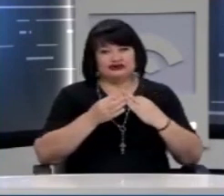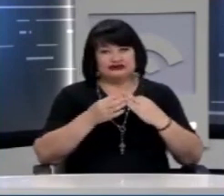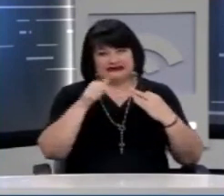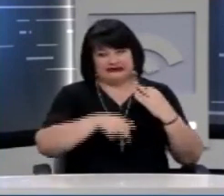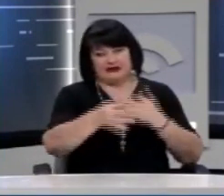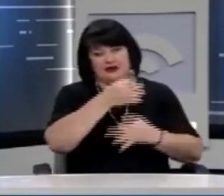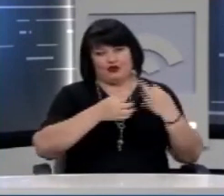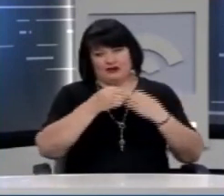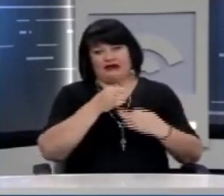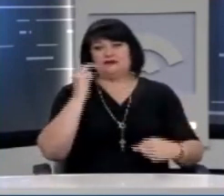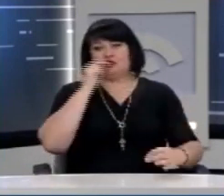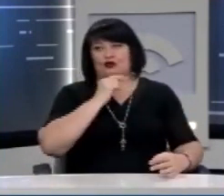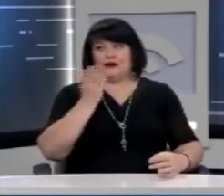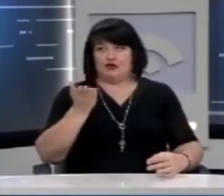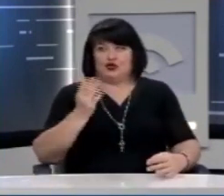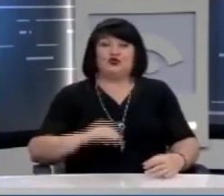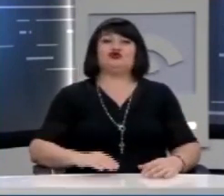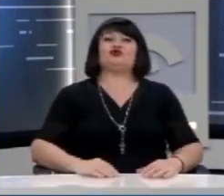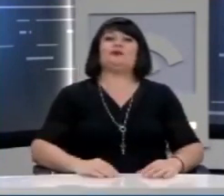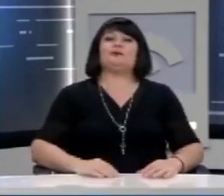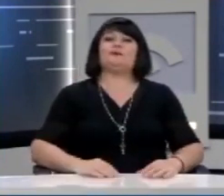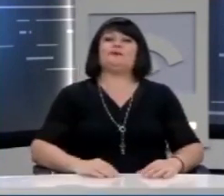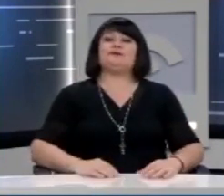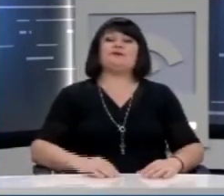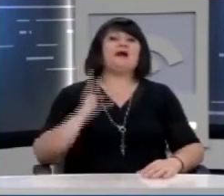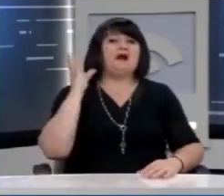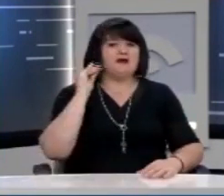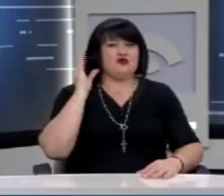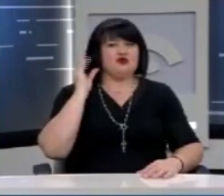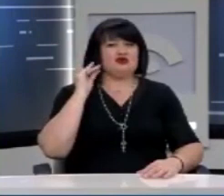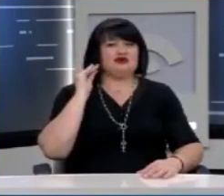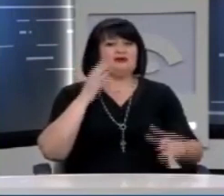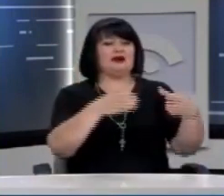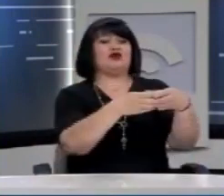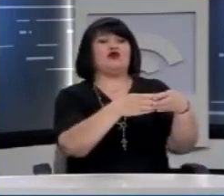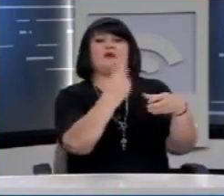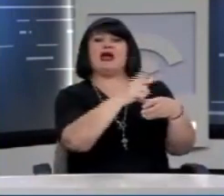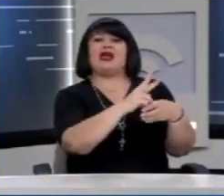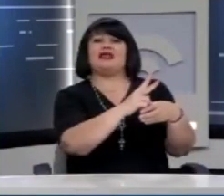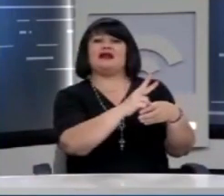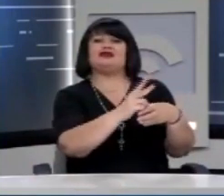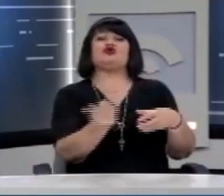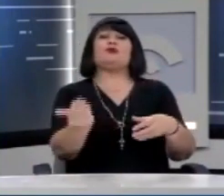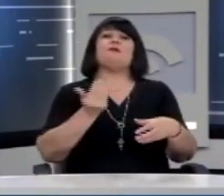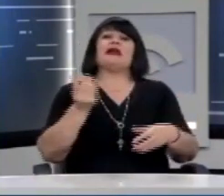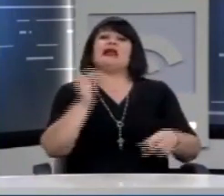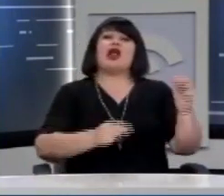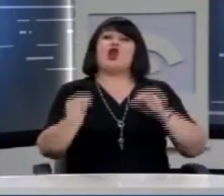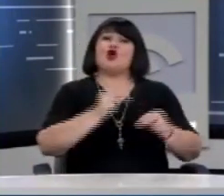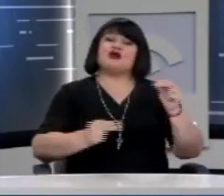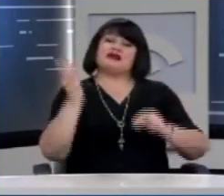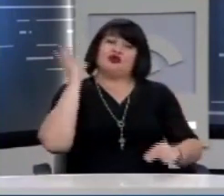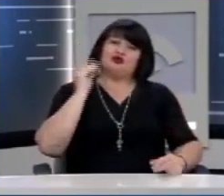αναγνώσατε σήμερα, τις έχουμε ακούσει από σας και τους επιτελείς σας όλη την προεκλογική